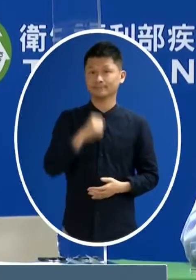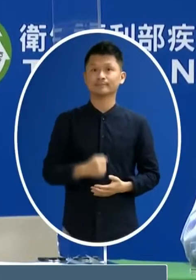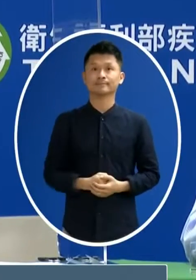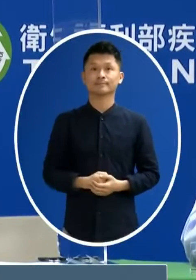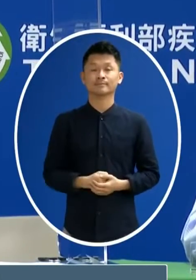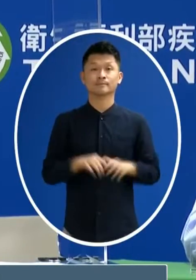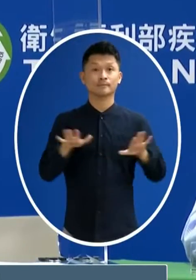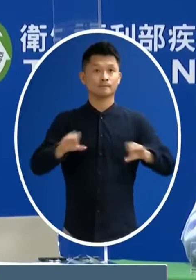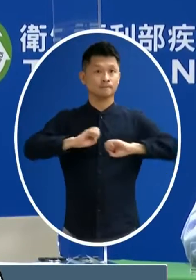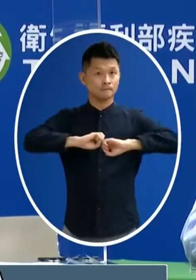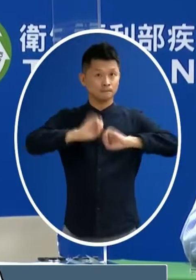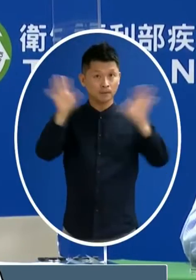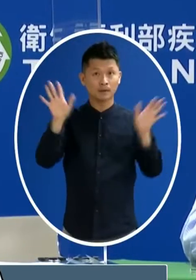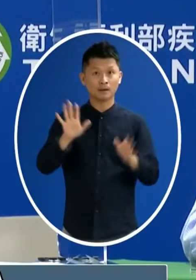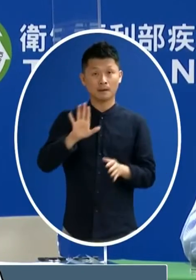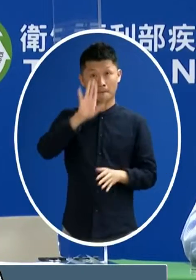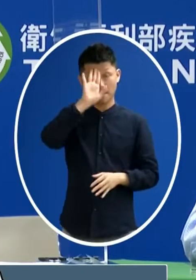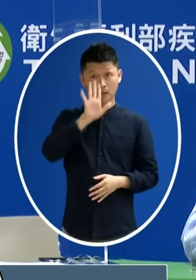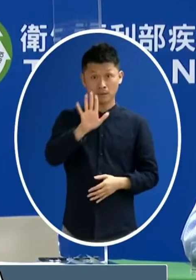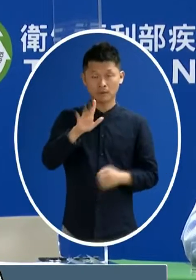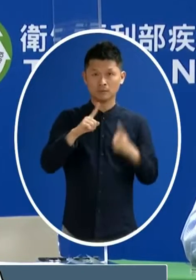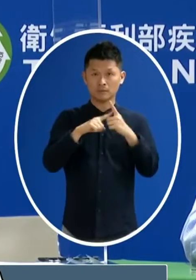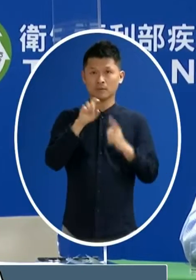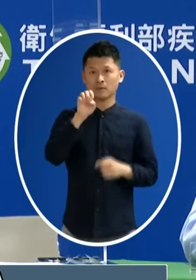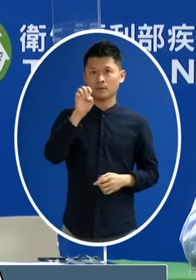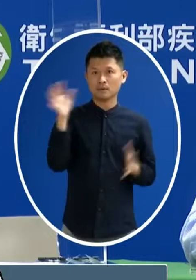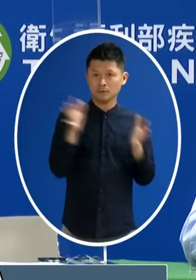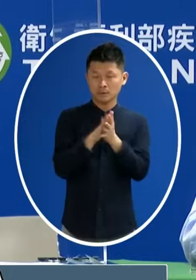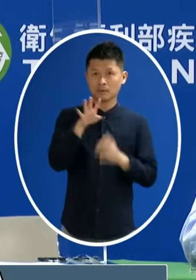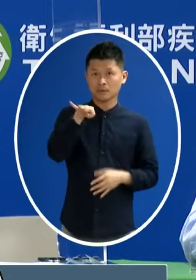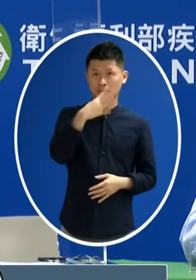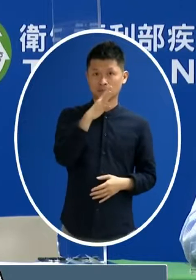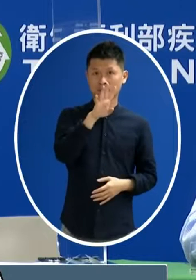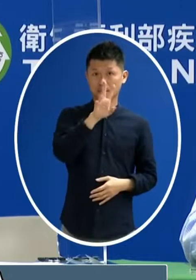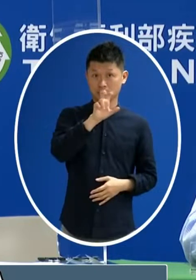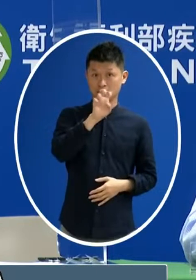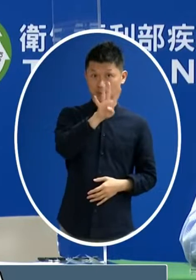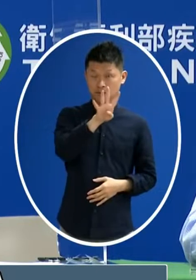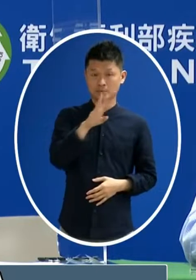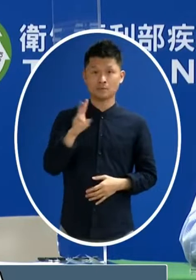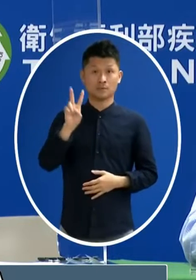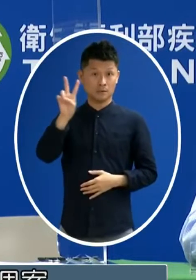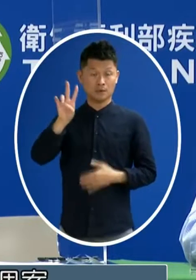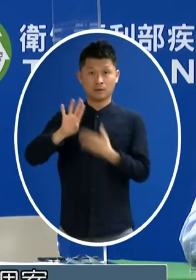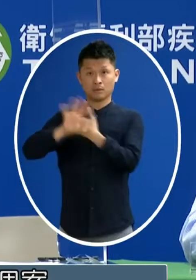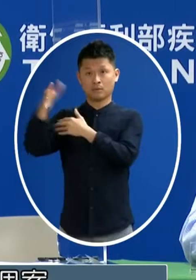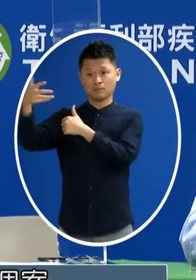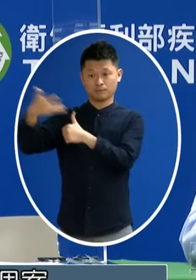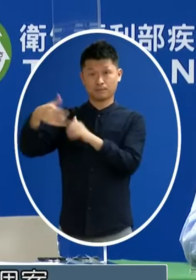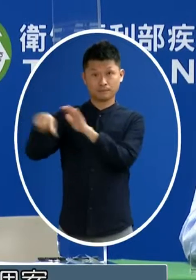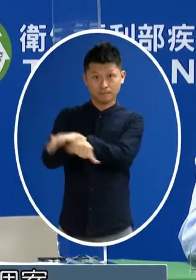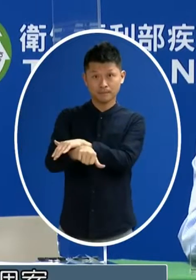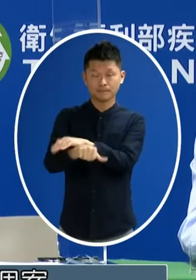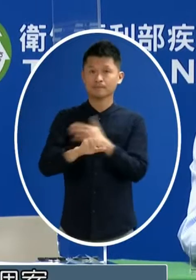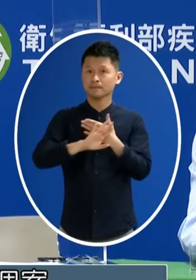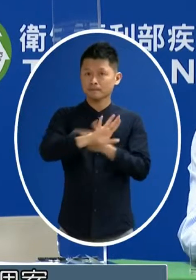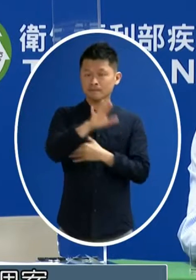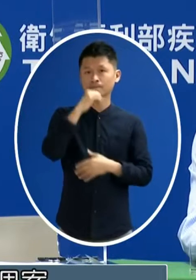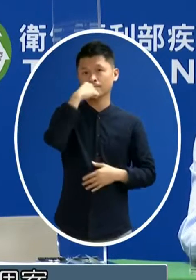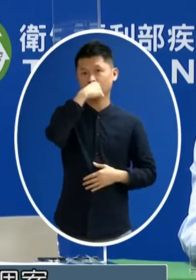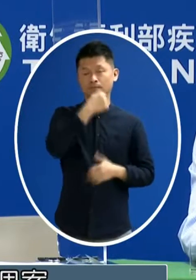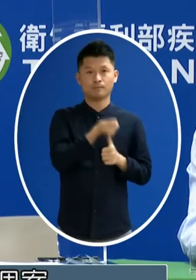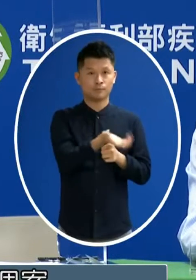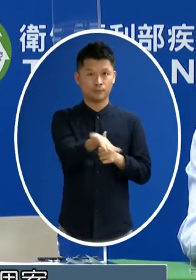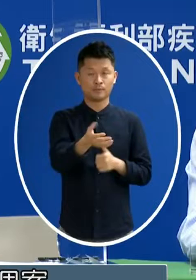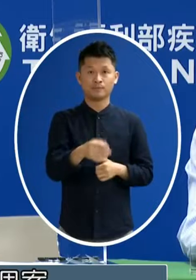那今天我们要公布的案例哈，总共有474例，那两例是境外移入，哦，那其余是本土的